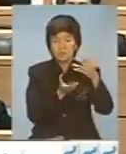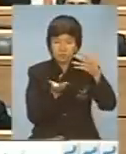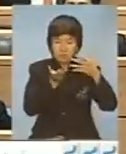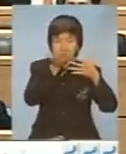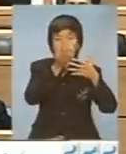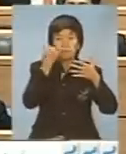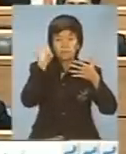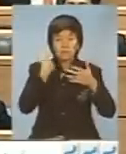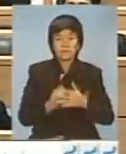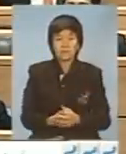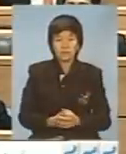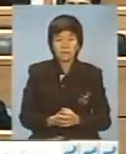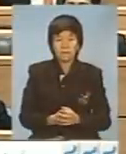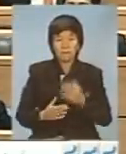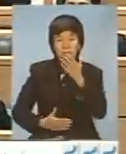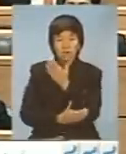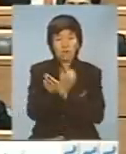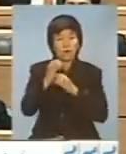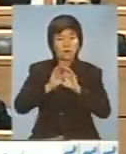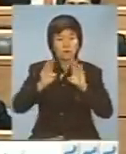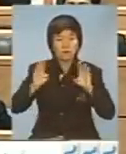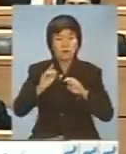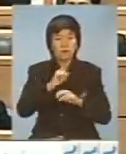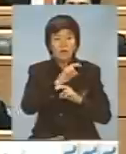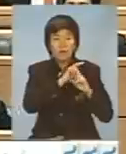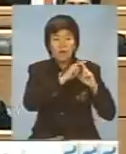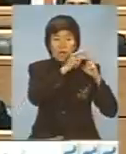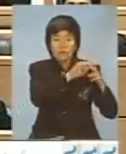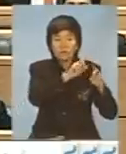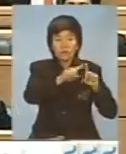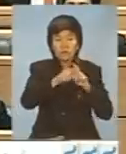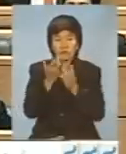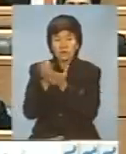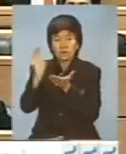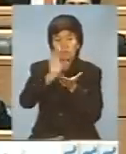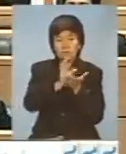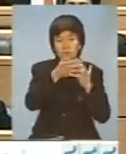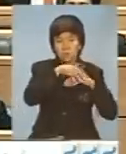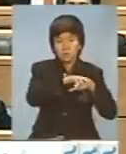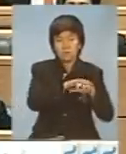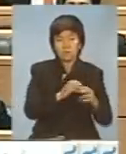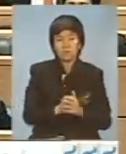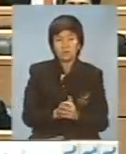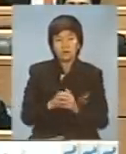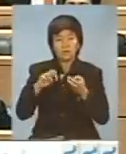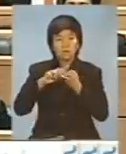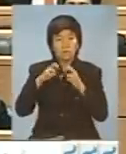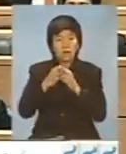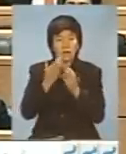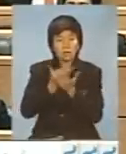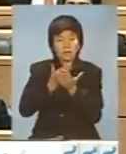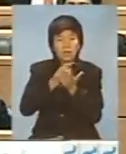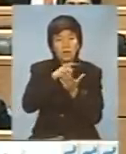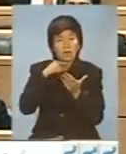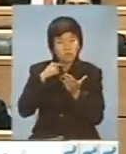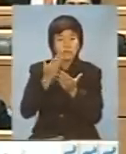คัญก็คือรัฐบาลต้องเปิดโอกาสให้ภาคเอกชนเข้าร่วมทุนเพื่อลดภาระความเสี่ยงลดภาระท